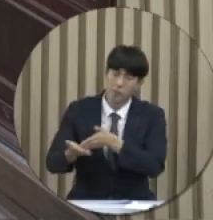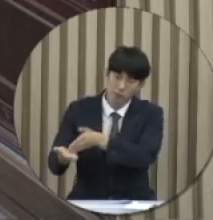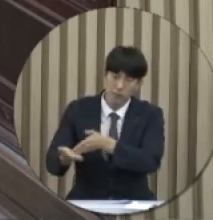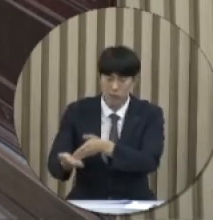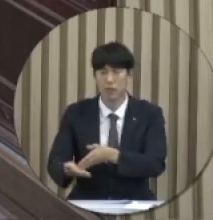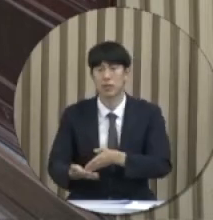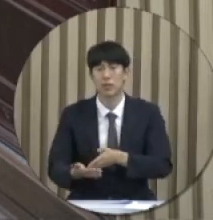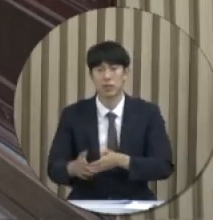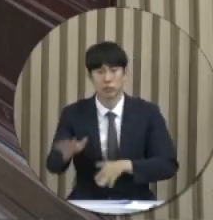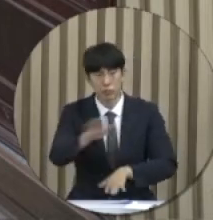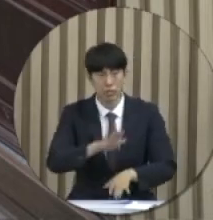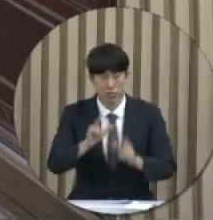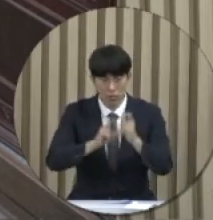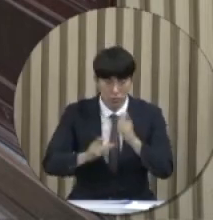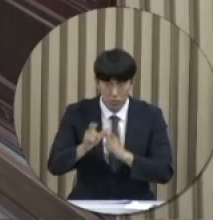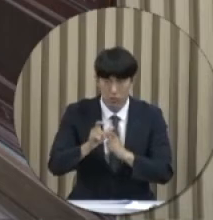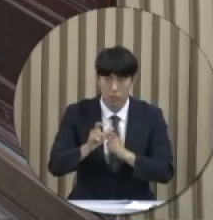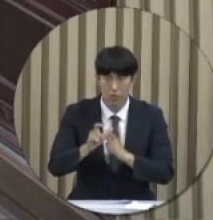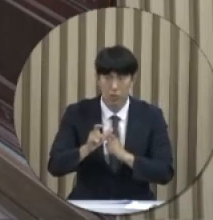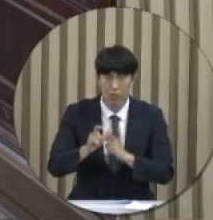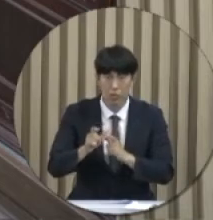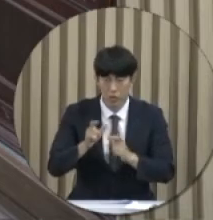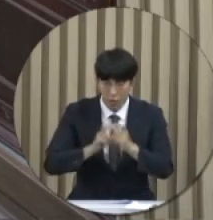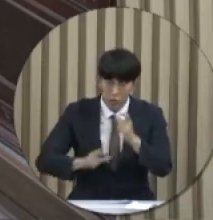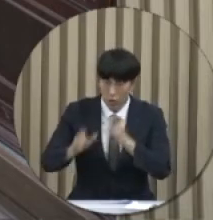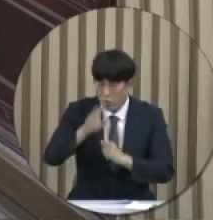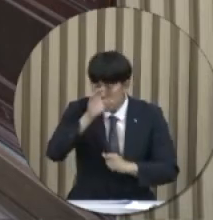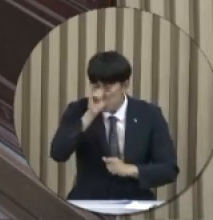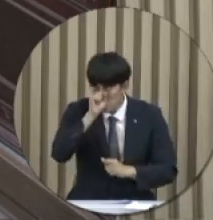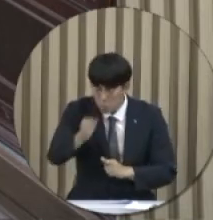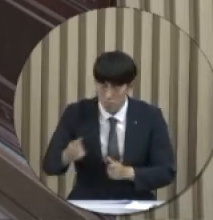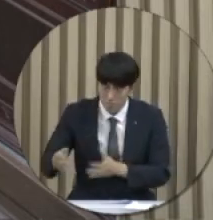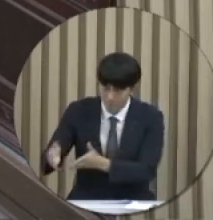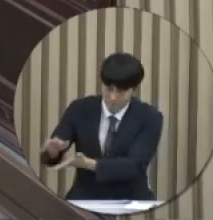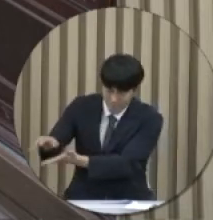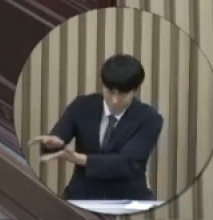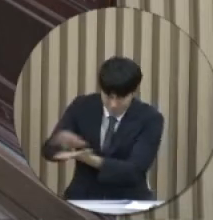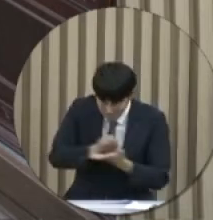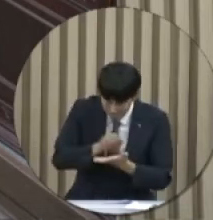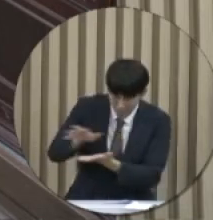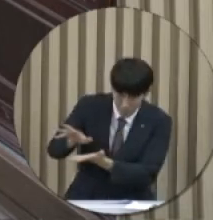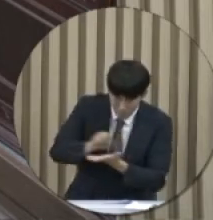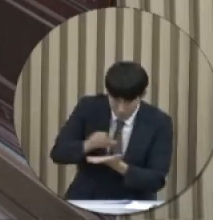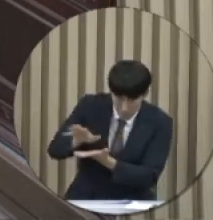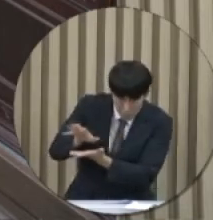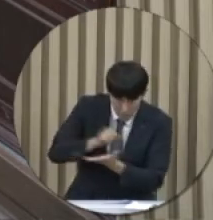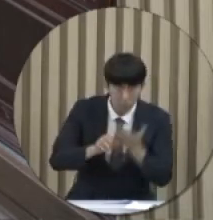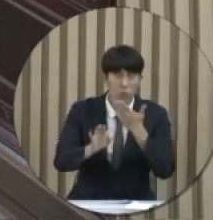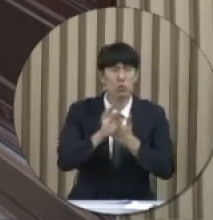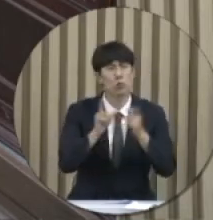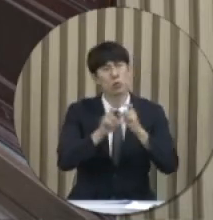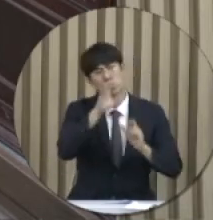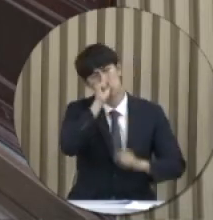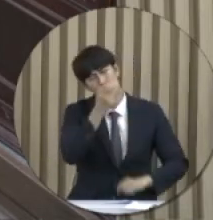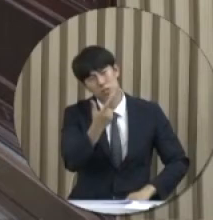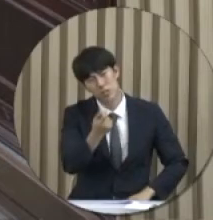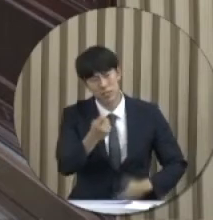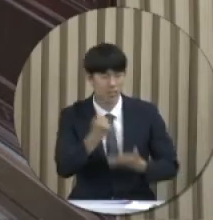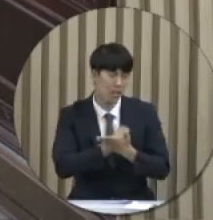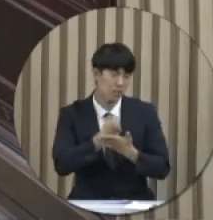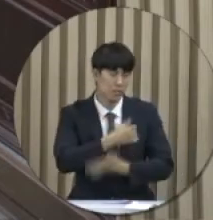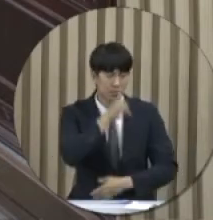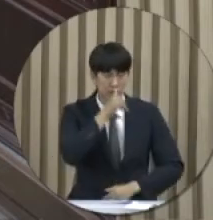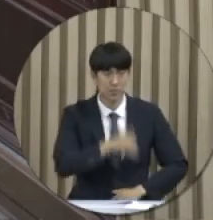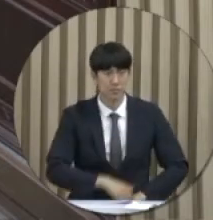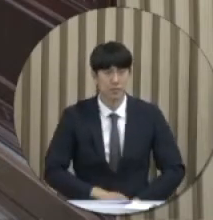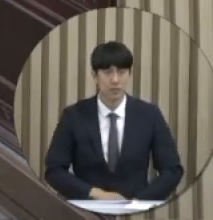해서 우리가 더 유리한 방향으로 협상을 해서 이런 것들이 경계 조정이 됐으면 어땠을까 하는 좀 아쉬움이 좀